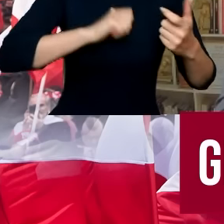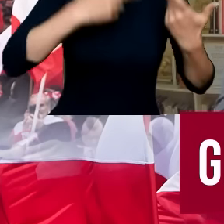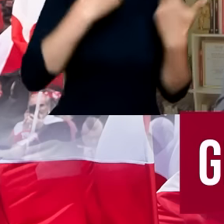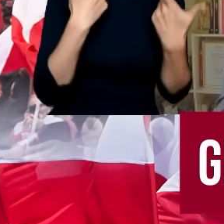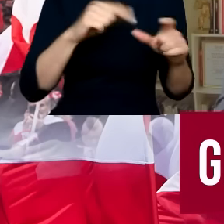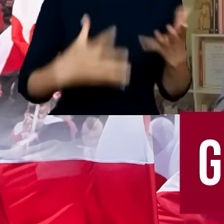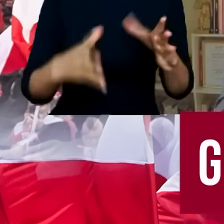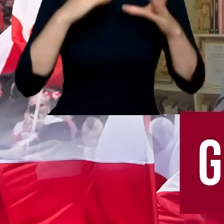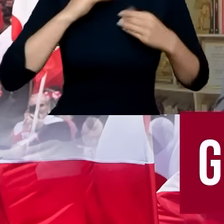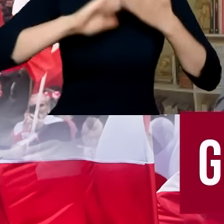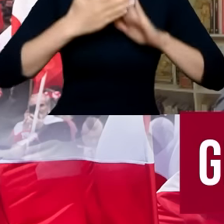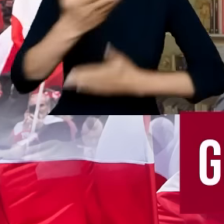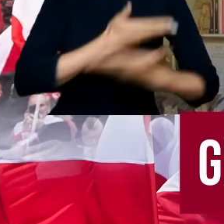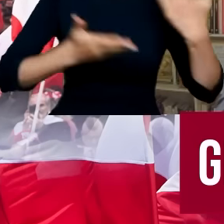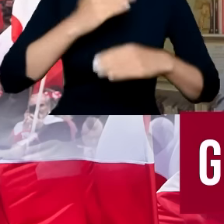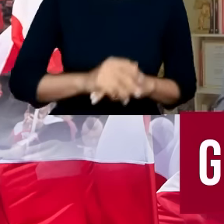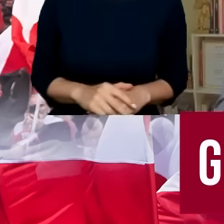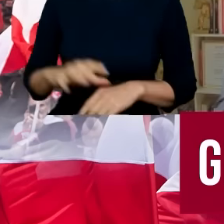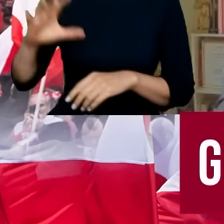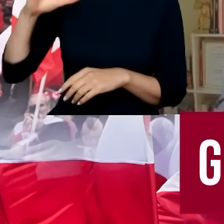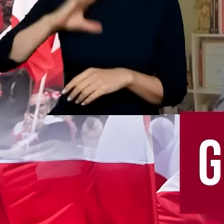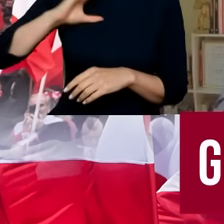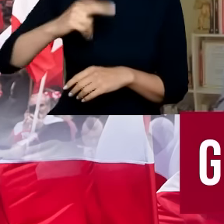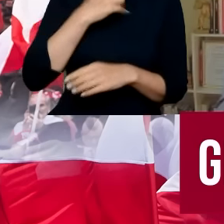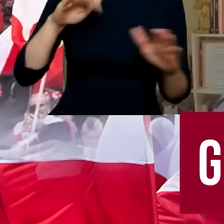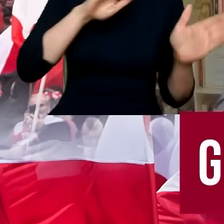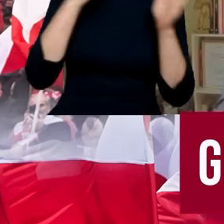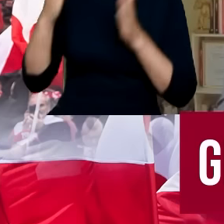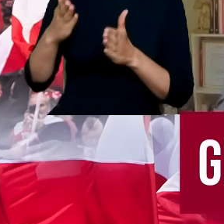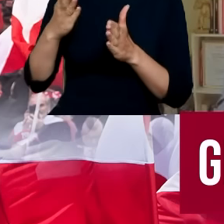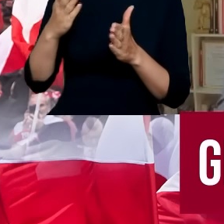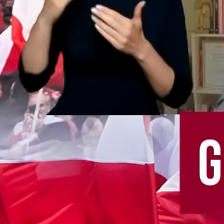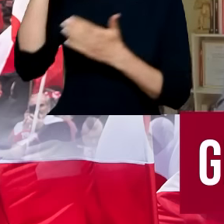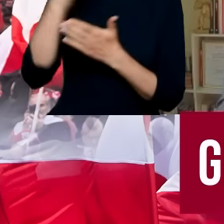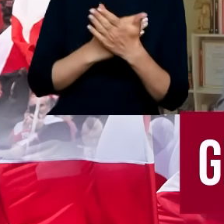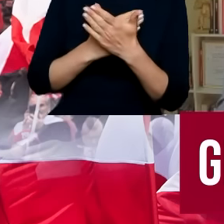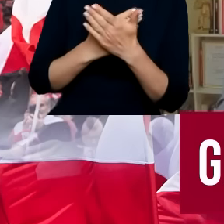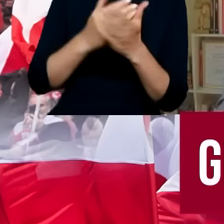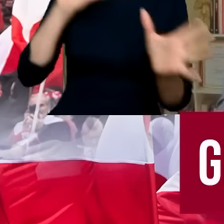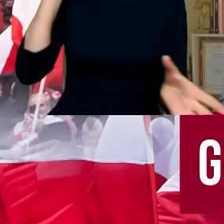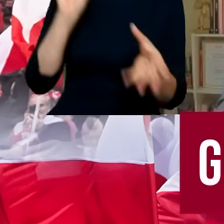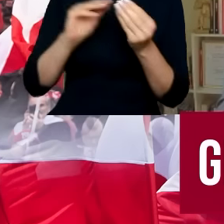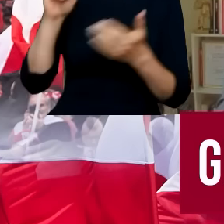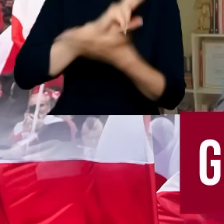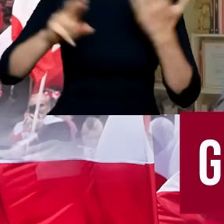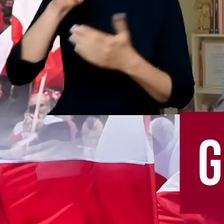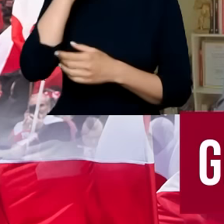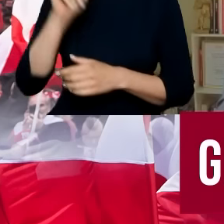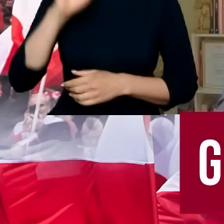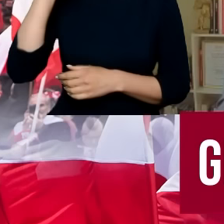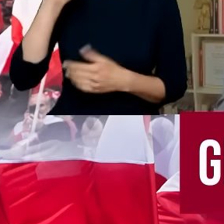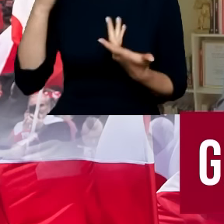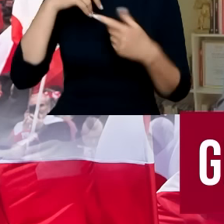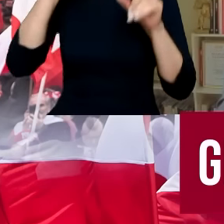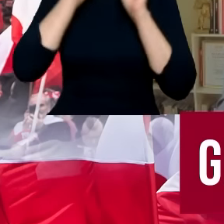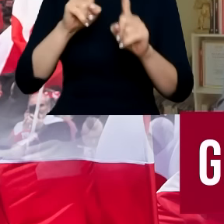płacił temat wart osobnego programu bo to Treść tych konkluzji Rady Europejskiej to jest taka że no w zasadzie No